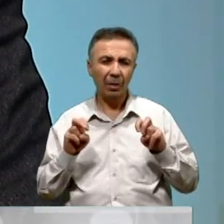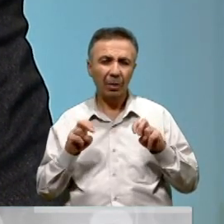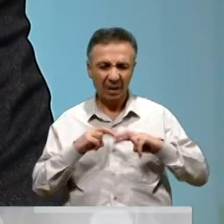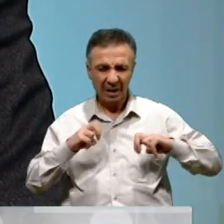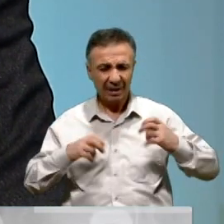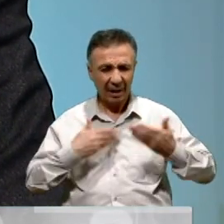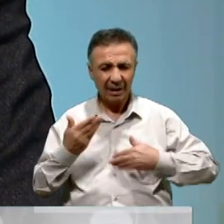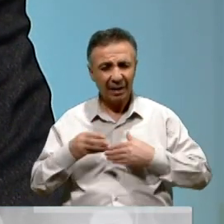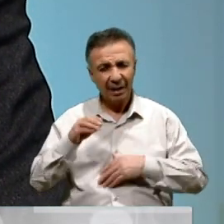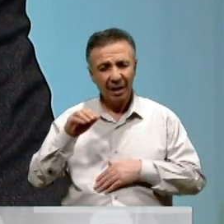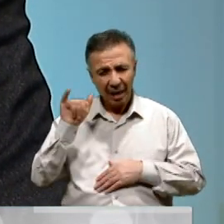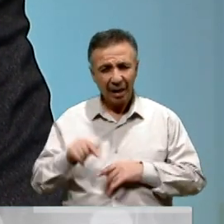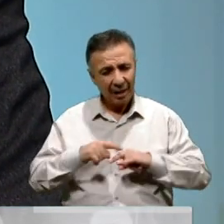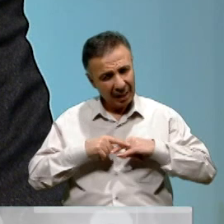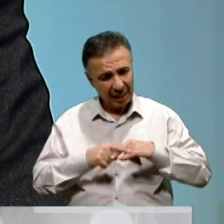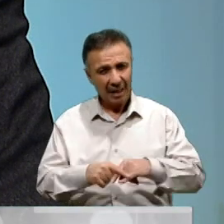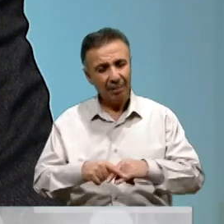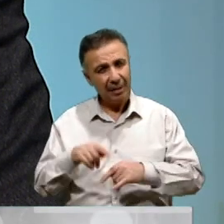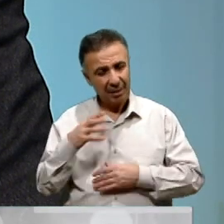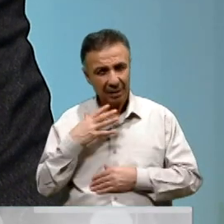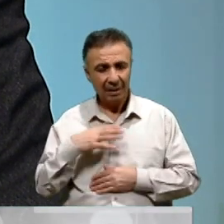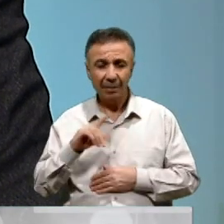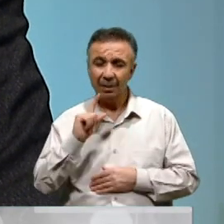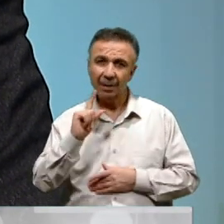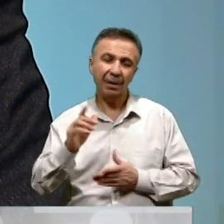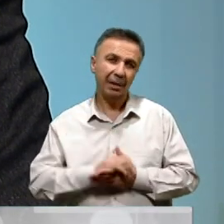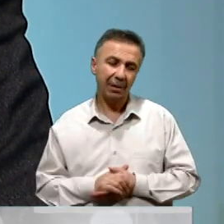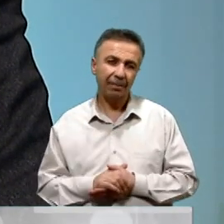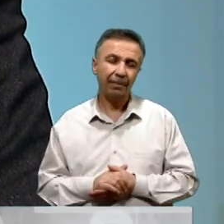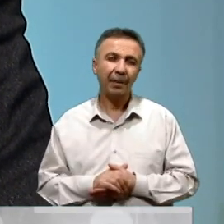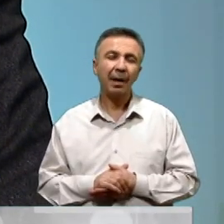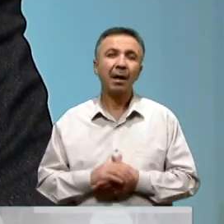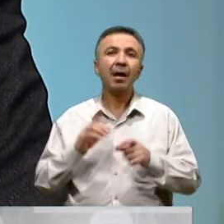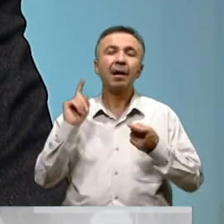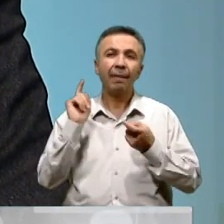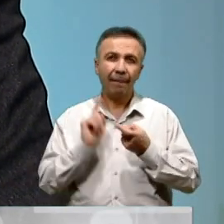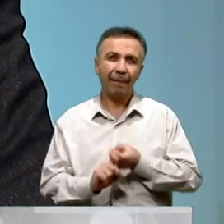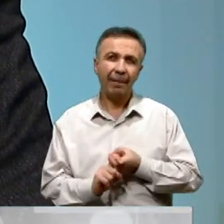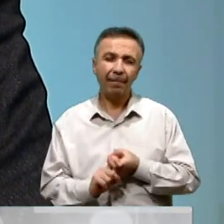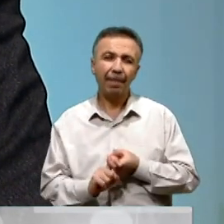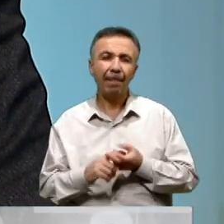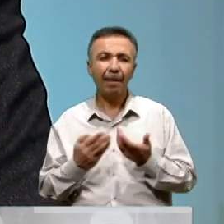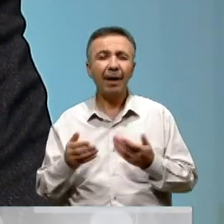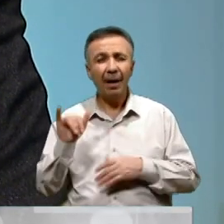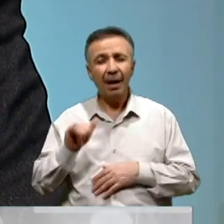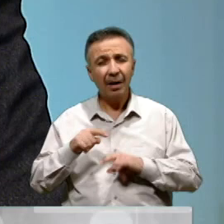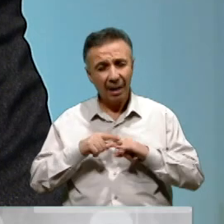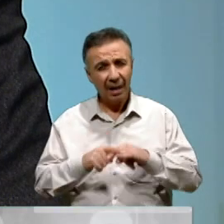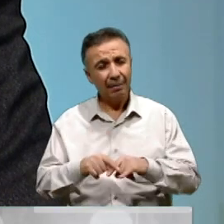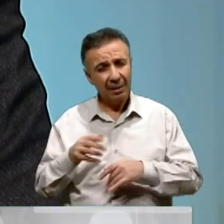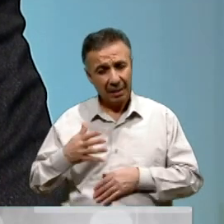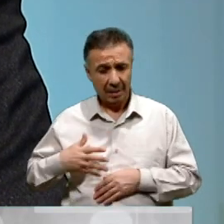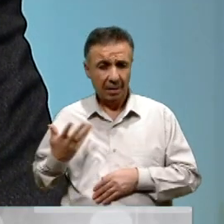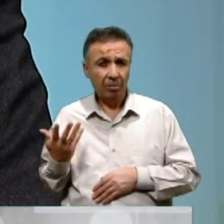helal etmesini istemesi gerekir. Ve yani hakkını helal etmesini